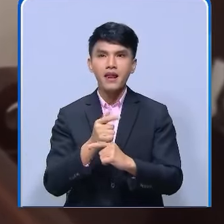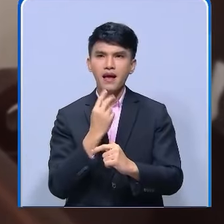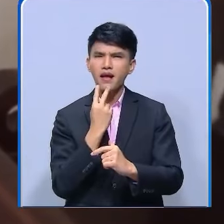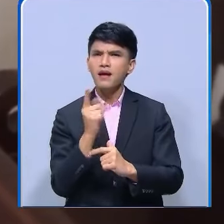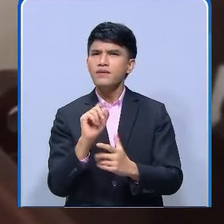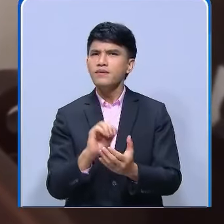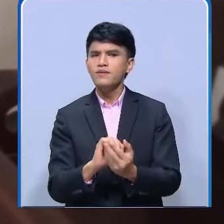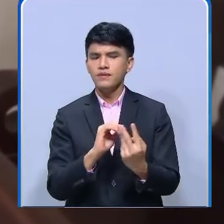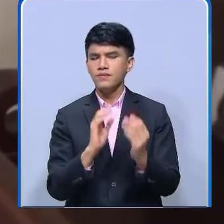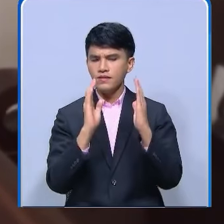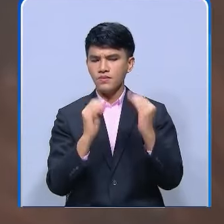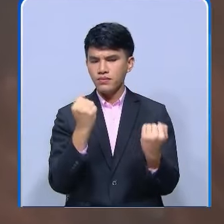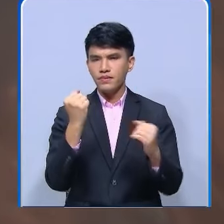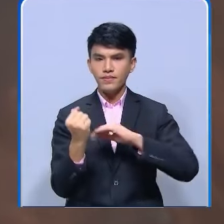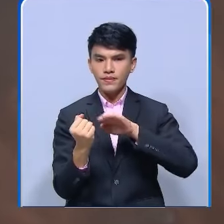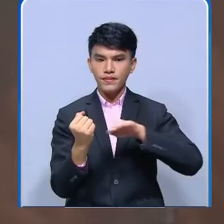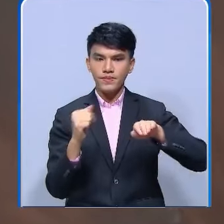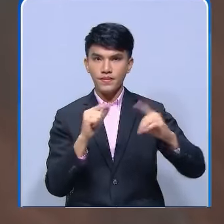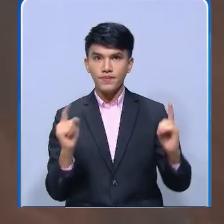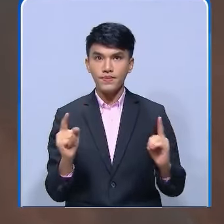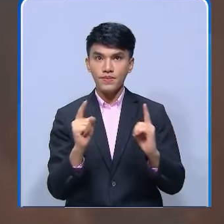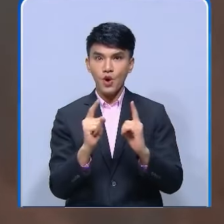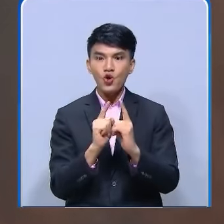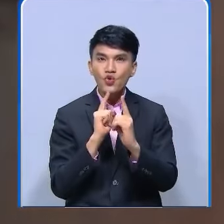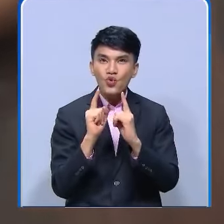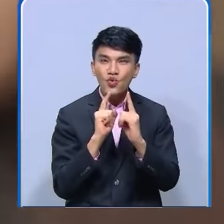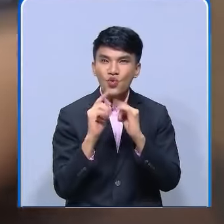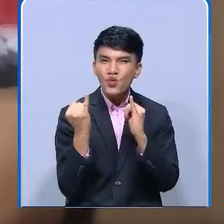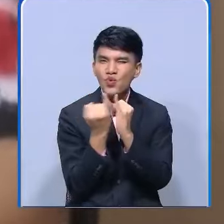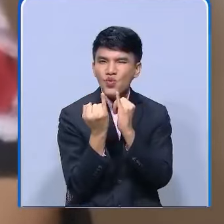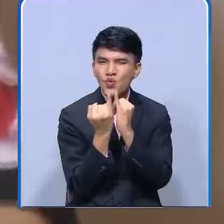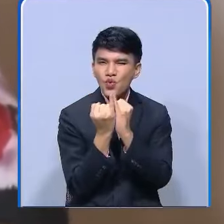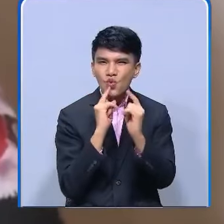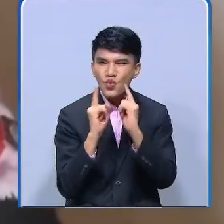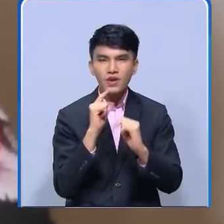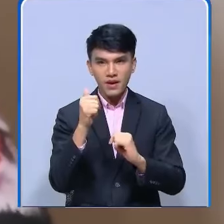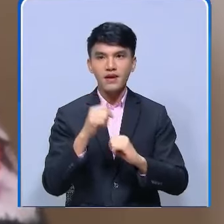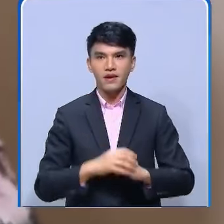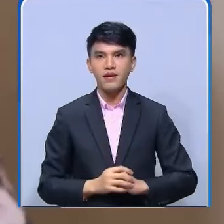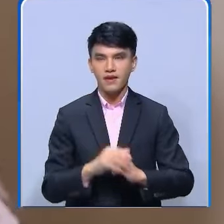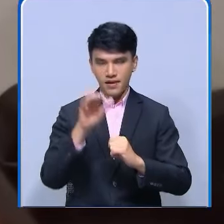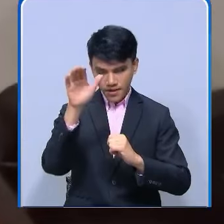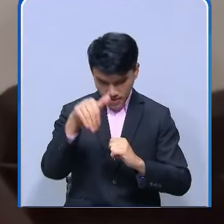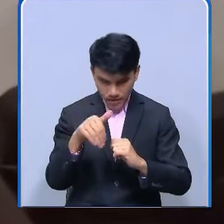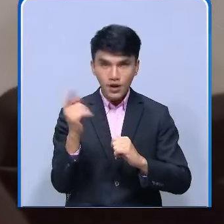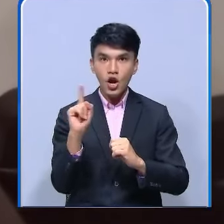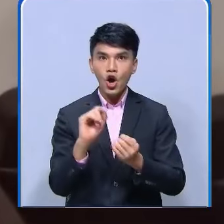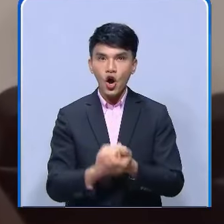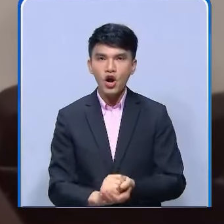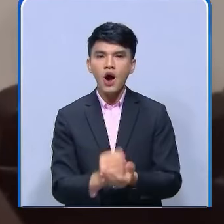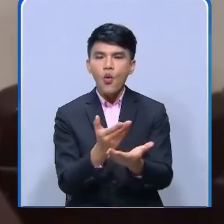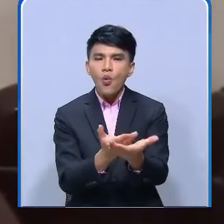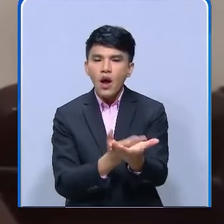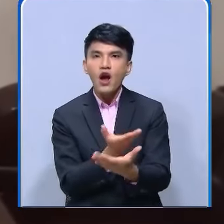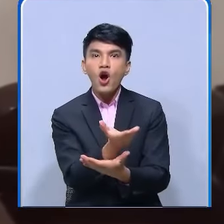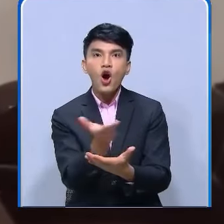หตุ2คนเนี้ยขับรถกระบะมาหาเข้ามาตีสนิทเลยมาคุยดีเลยครับชักชวนให้ไปทำพิธีขอเลขเด็ดที่ต้น